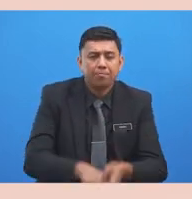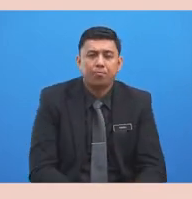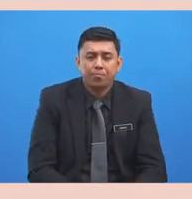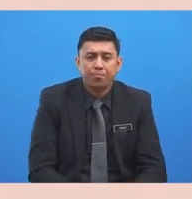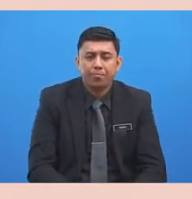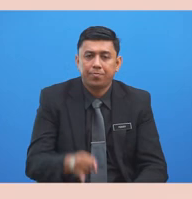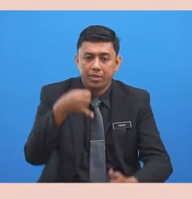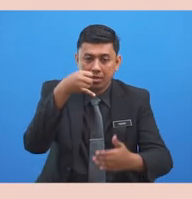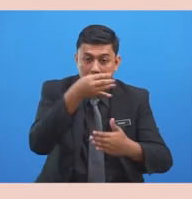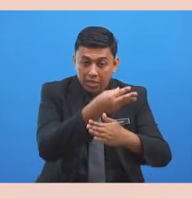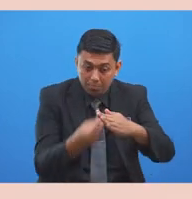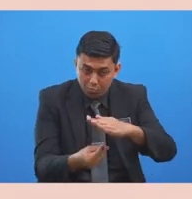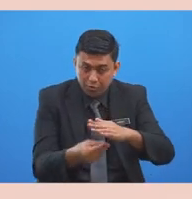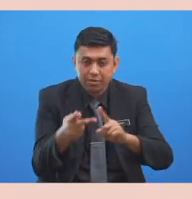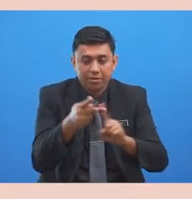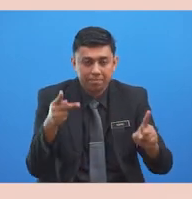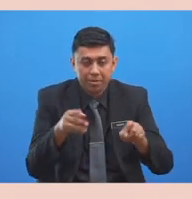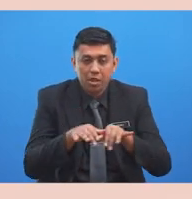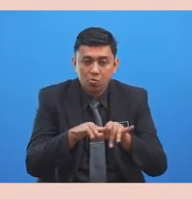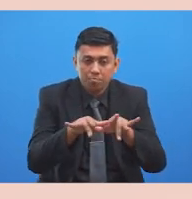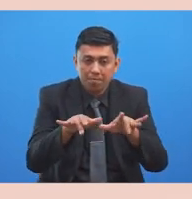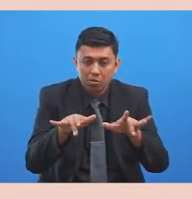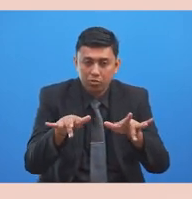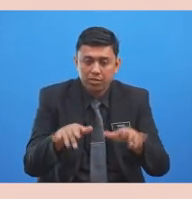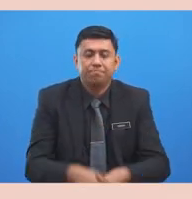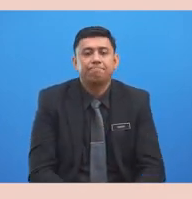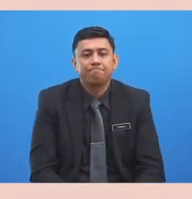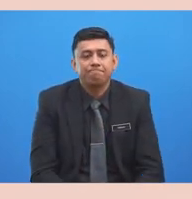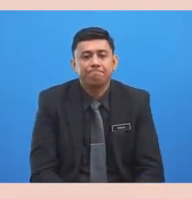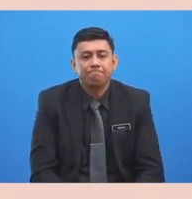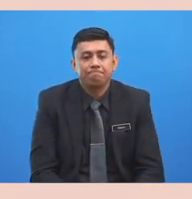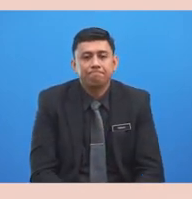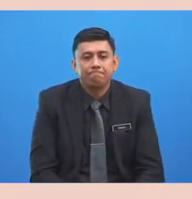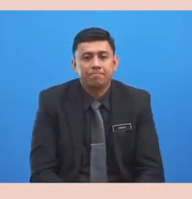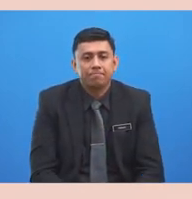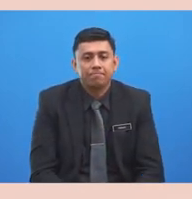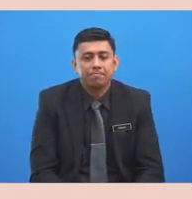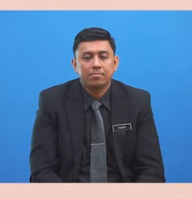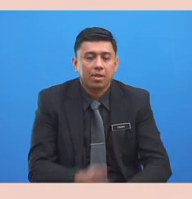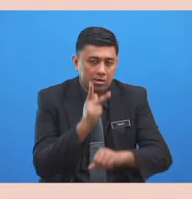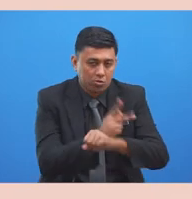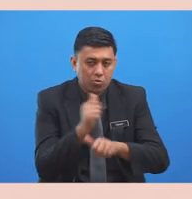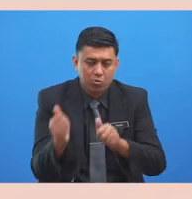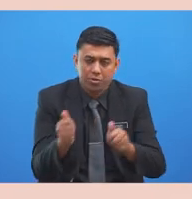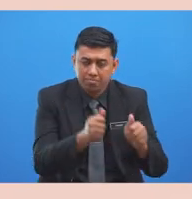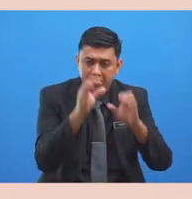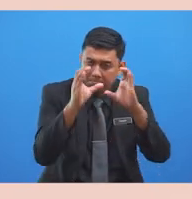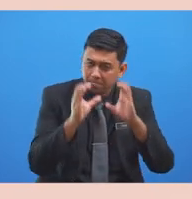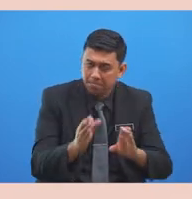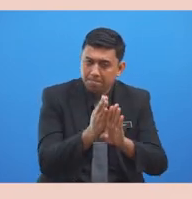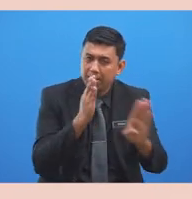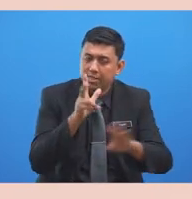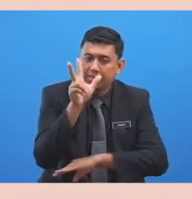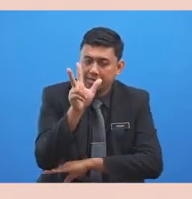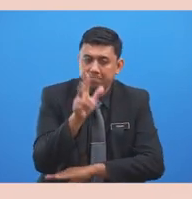input daripada papan kekunci. barcode atau cara baris